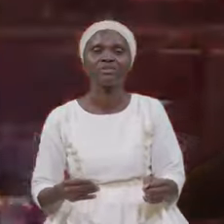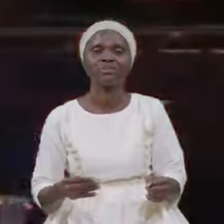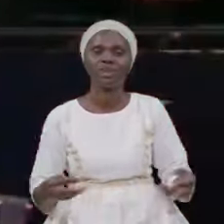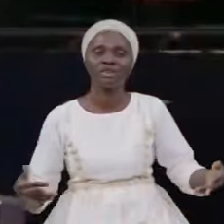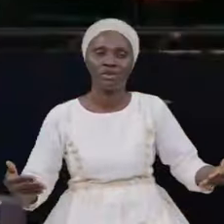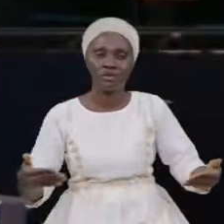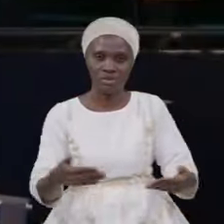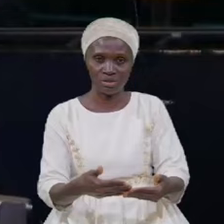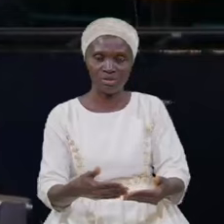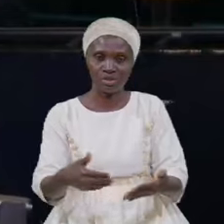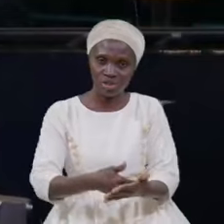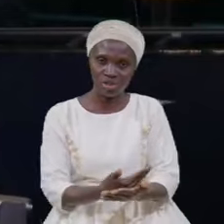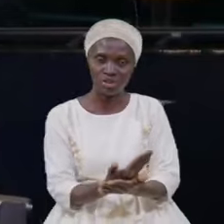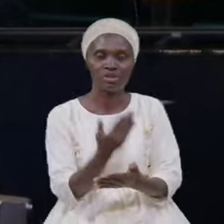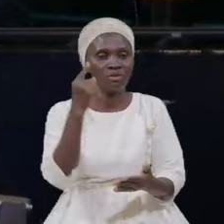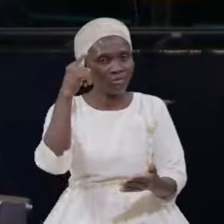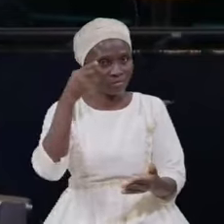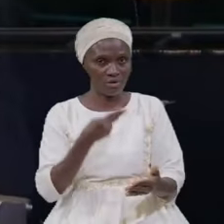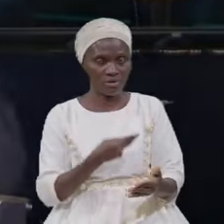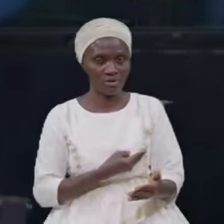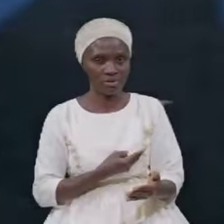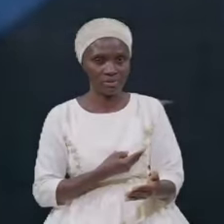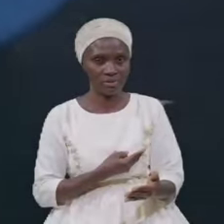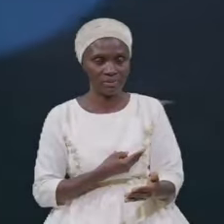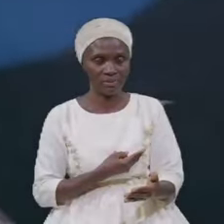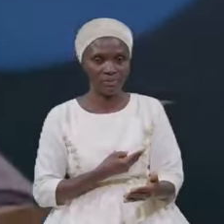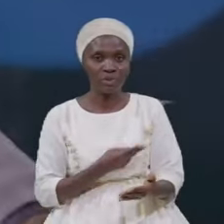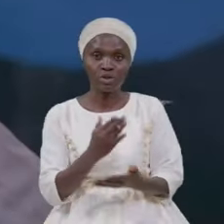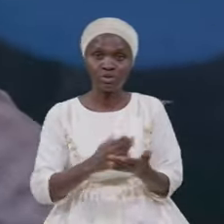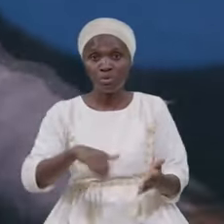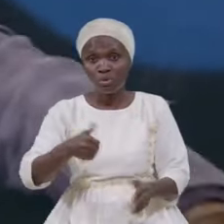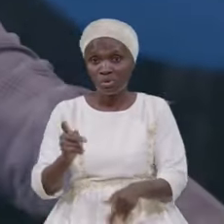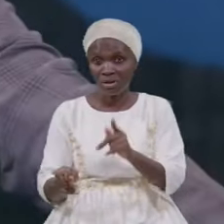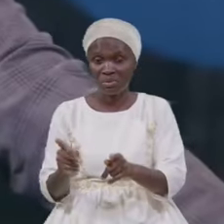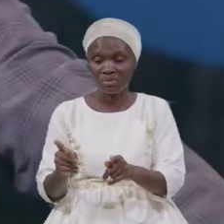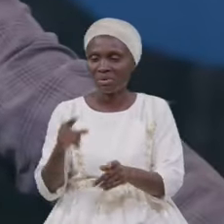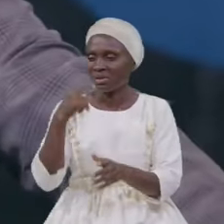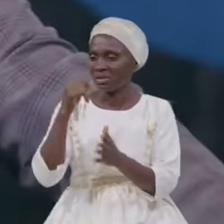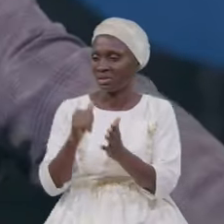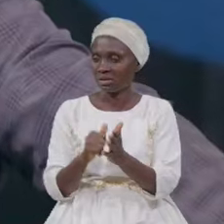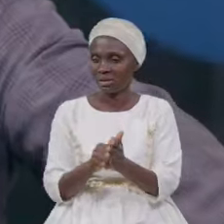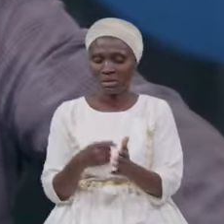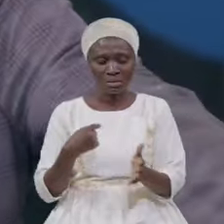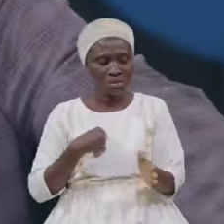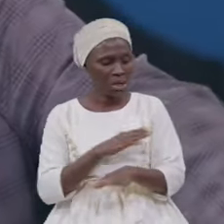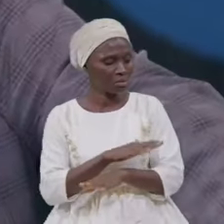d'autres personnes qui disent non, je ne veux aucun jour de repentance.